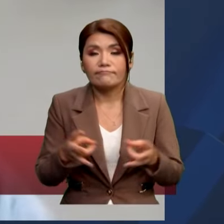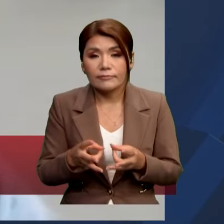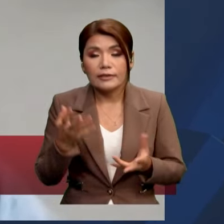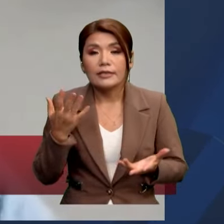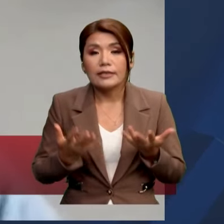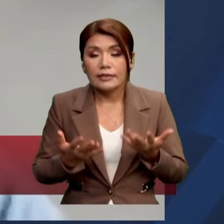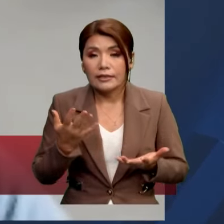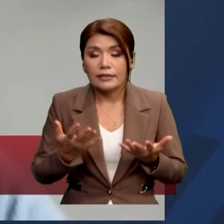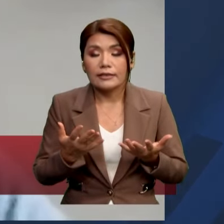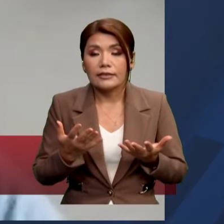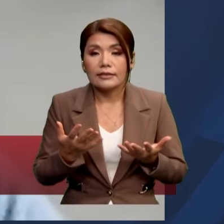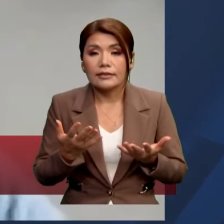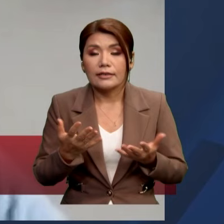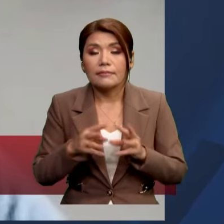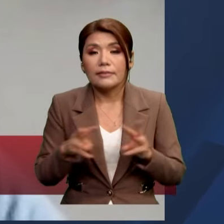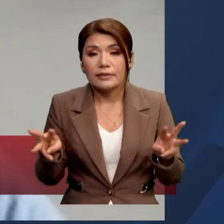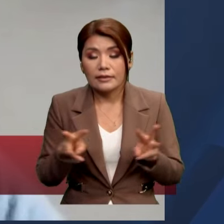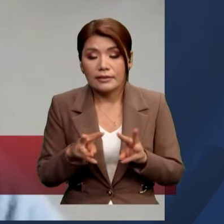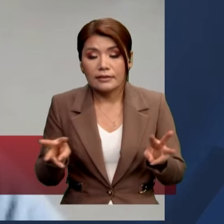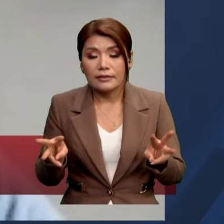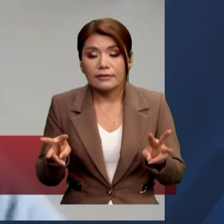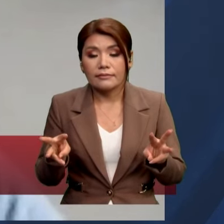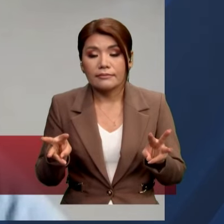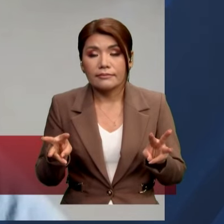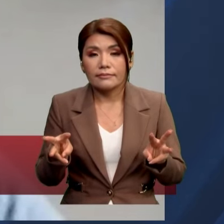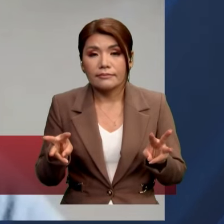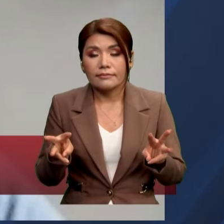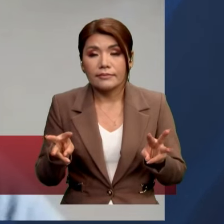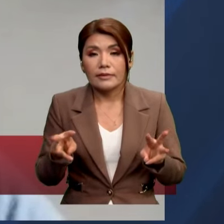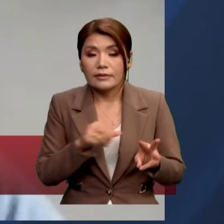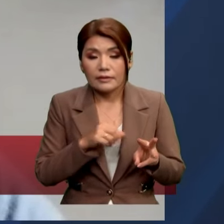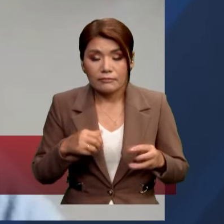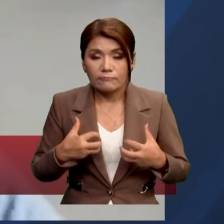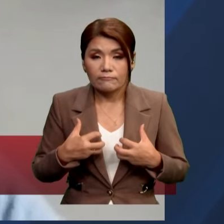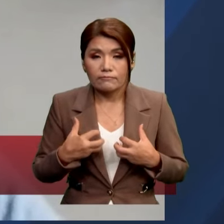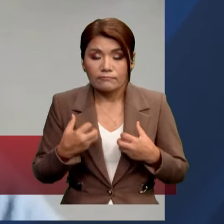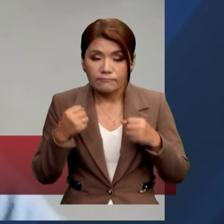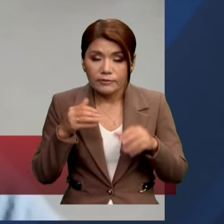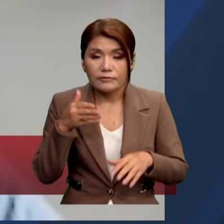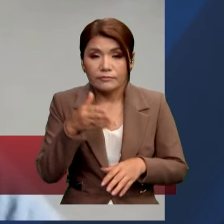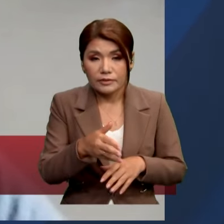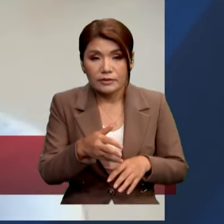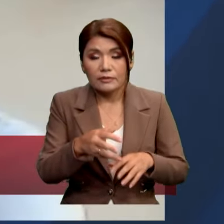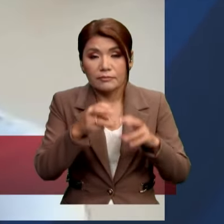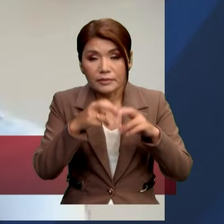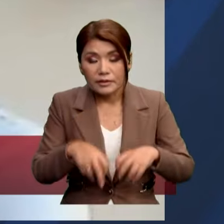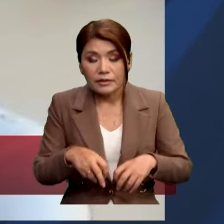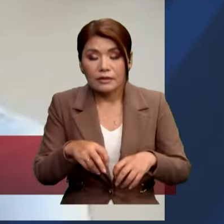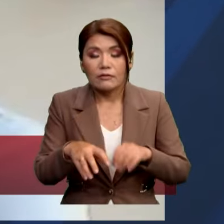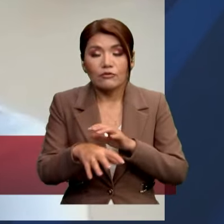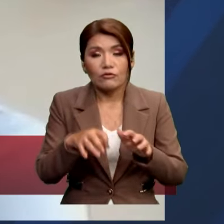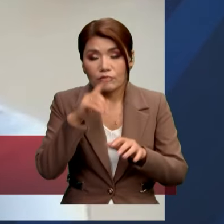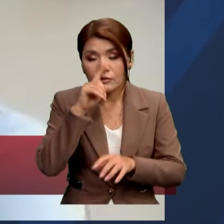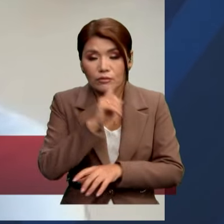Егер министр қолға алатын болса, СК фармацияда ұрлық болмайды. Бес